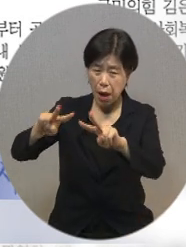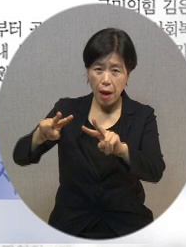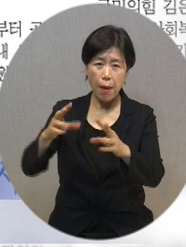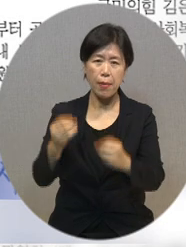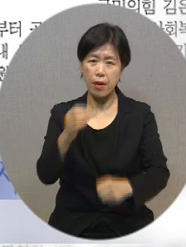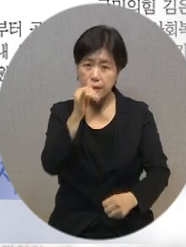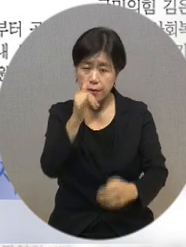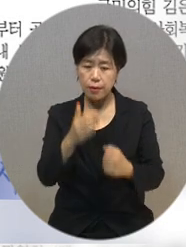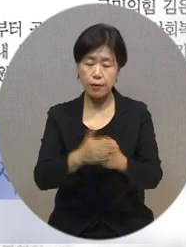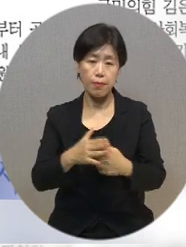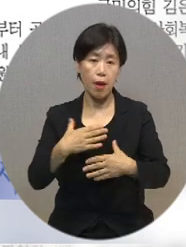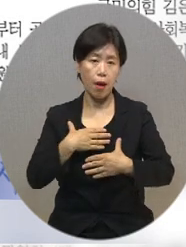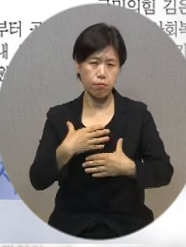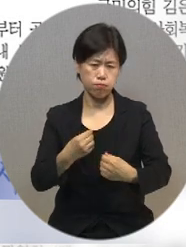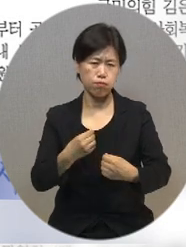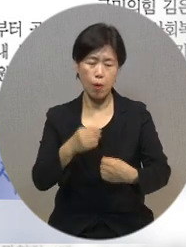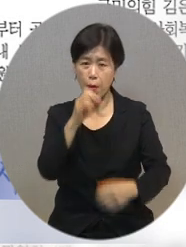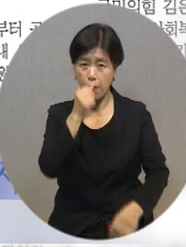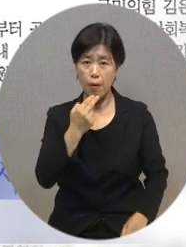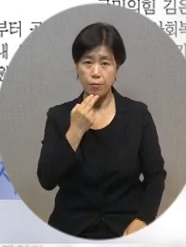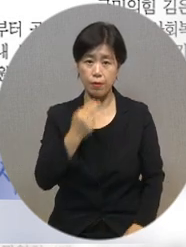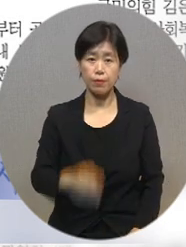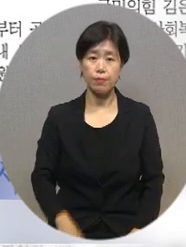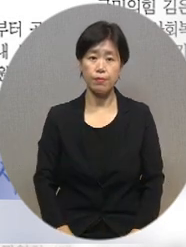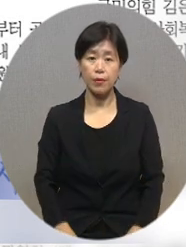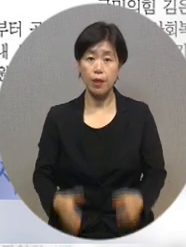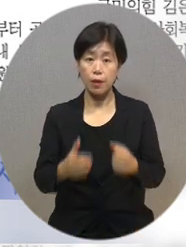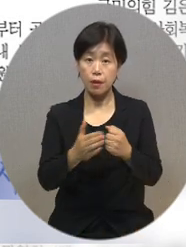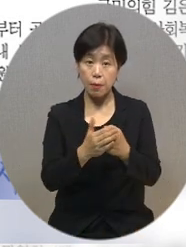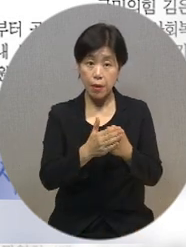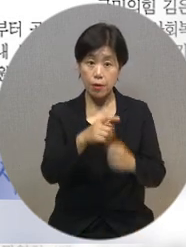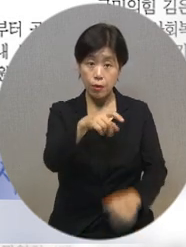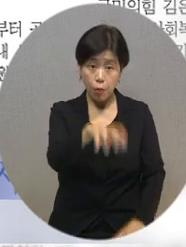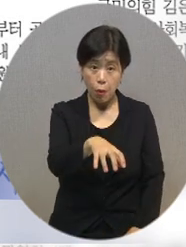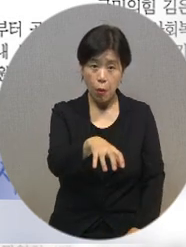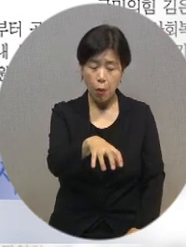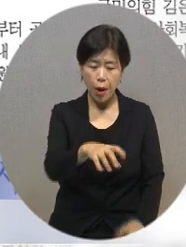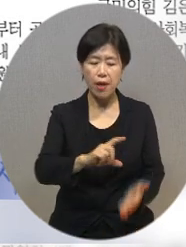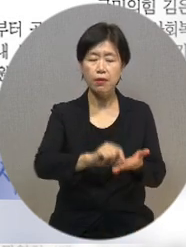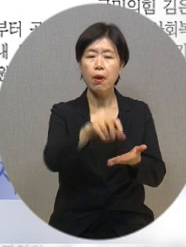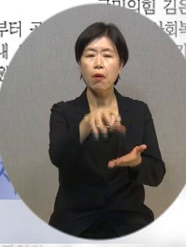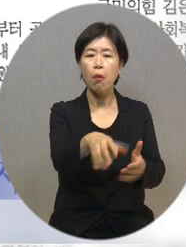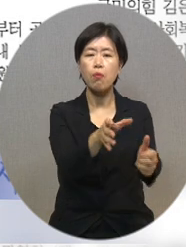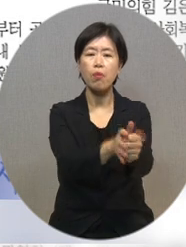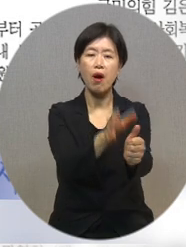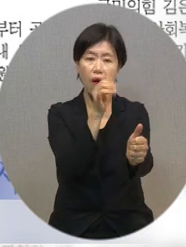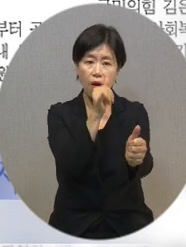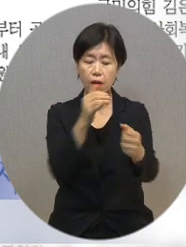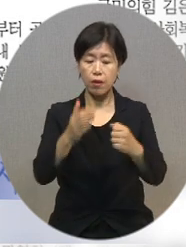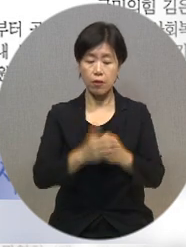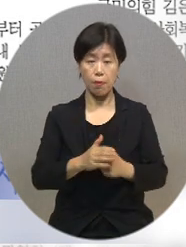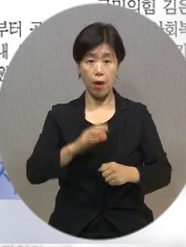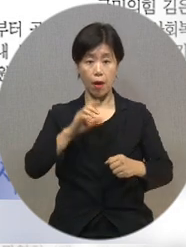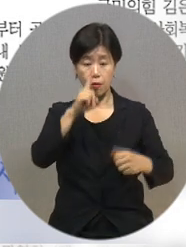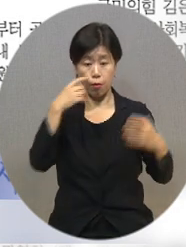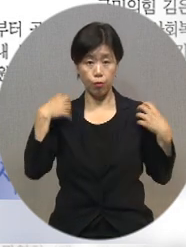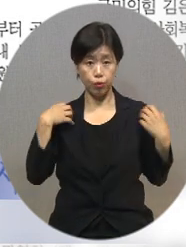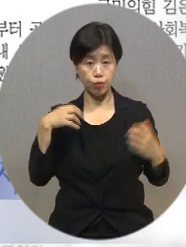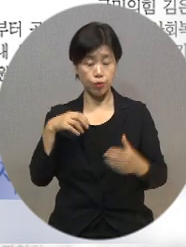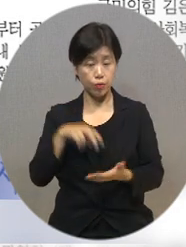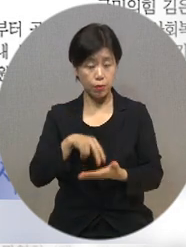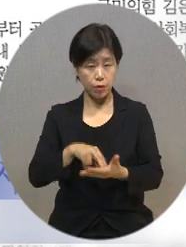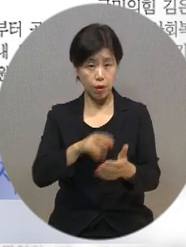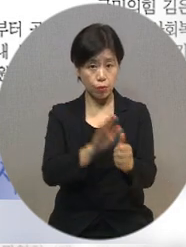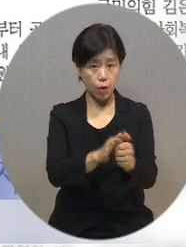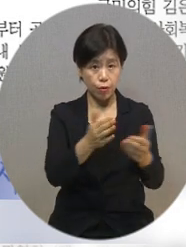이어지고 있는데요 협회는 사회복지관이 지방 이양 사업이기 때문에 국비 지원이 어렵다며 어 임대